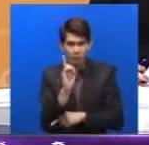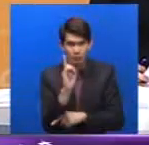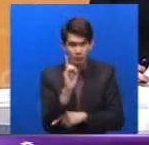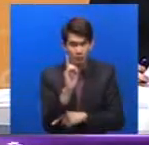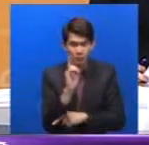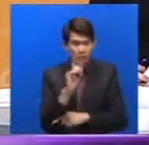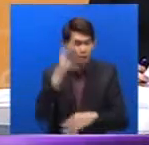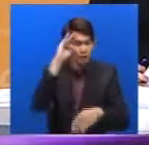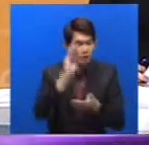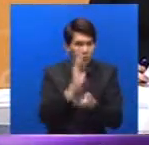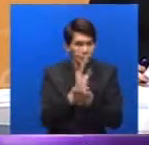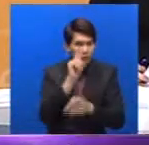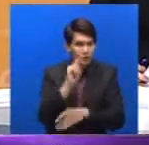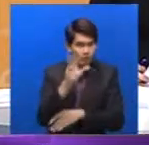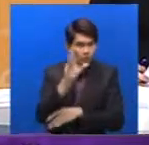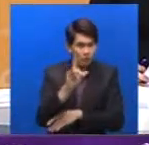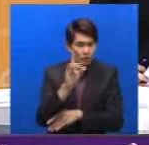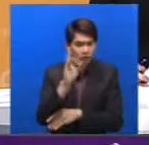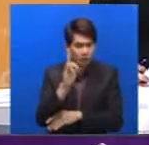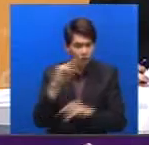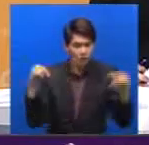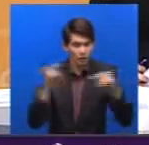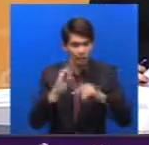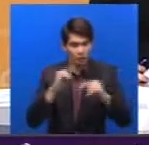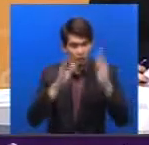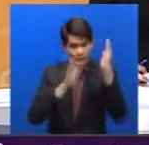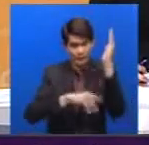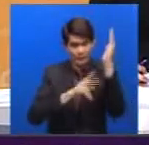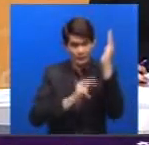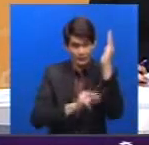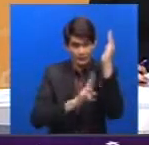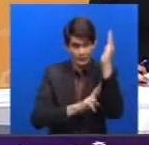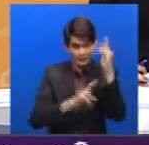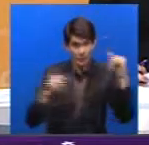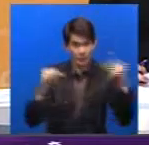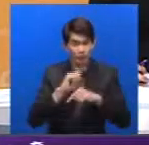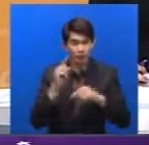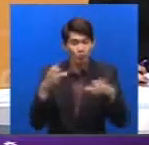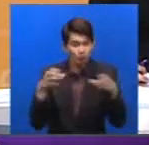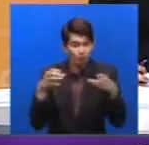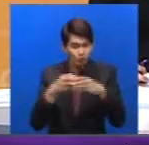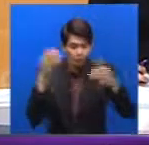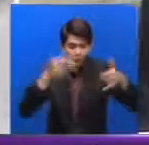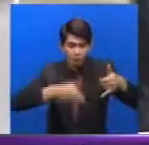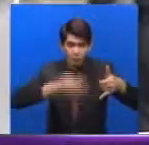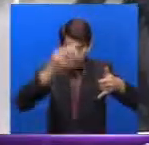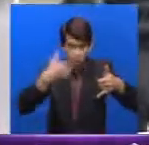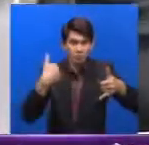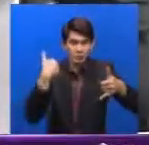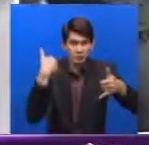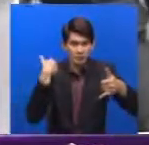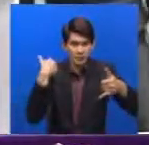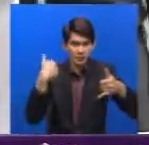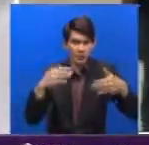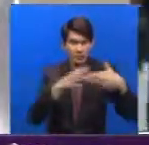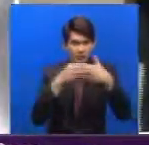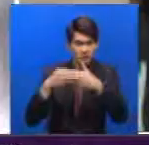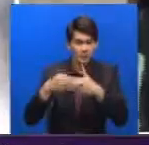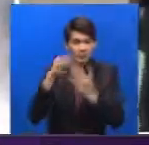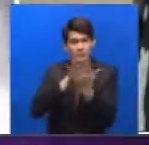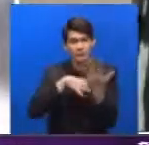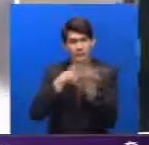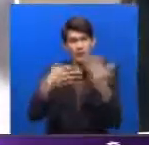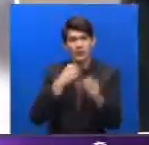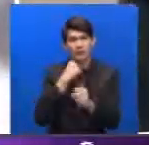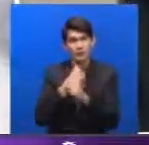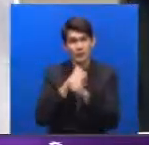แดนจังหวัดนราธิวาสนะคะซึ่งเป็นหนึ่งในทีมสังหารนายขวัญชัยประธานชมรมคนรักอุดรไปทำแผนประกอบคำรับสารภาพก่อนที่จะ